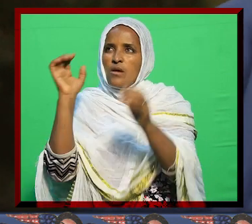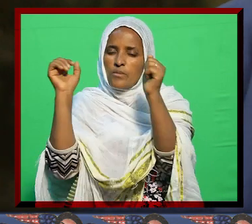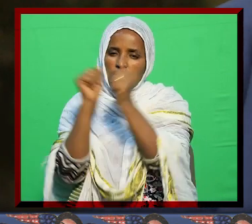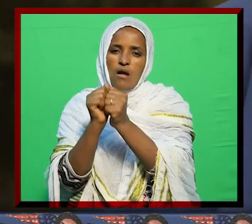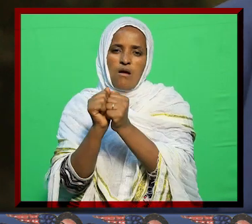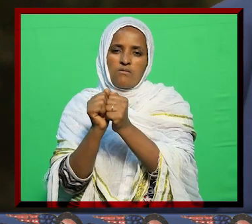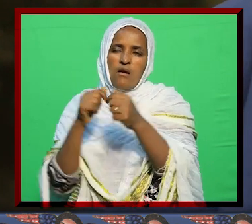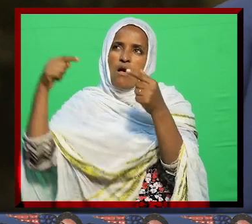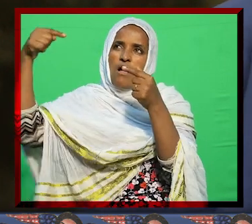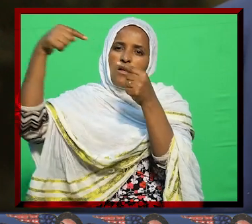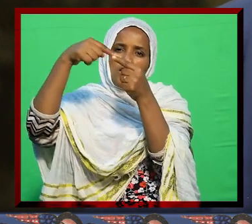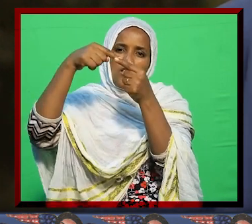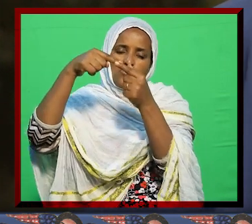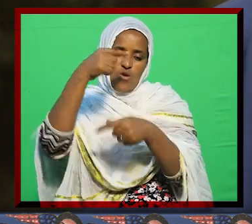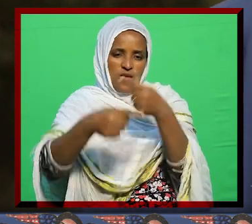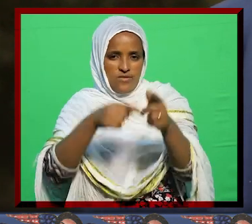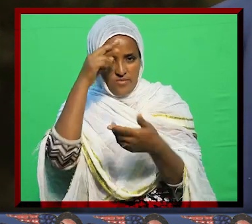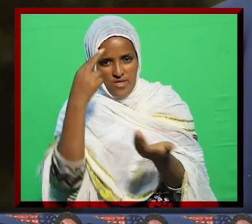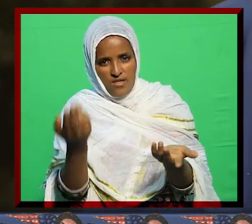ከእግዚአብሔር ጋር